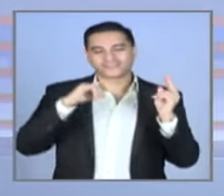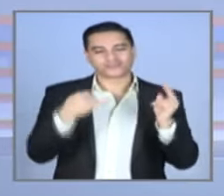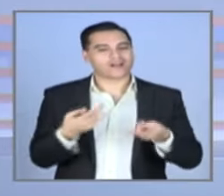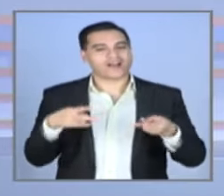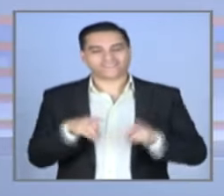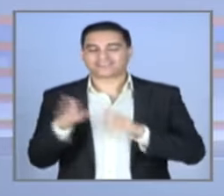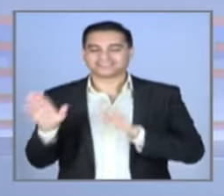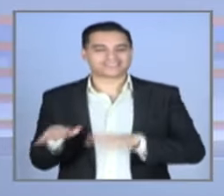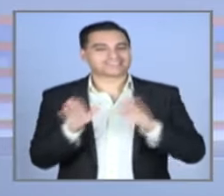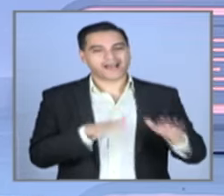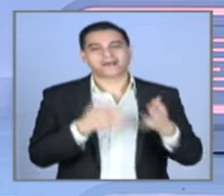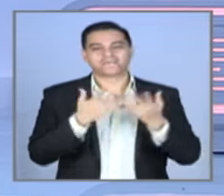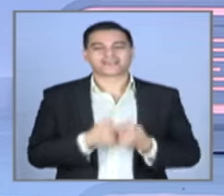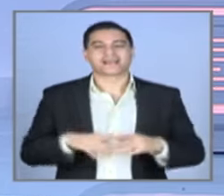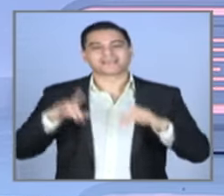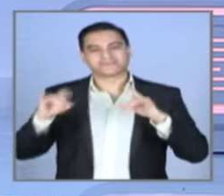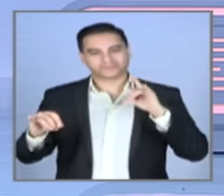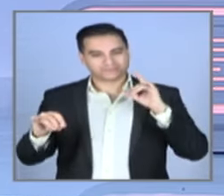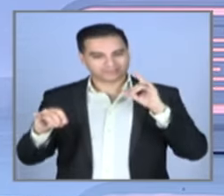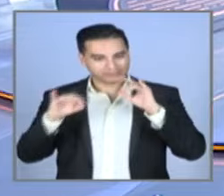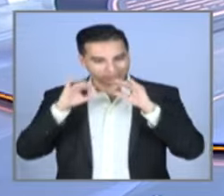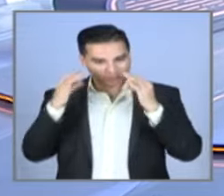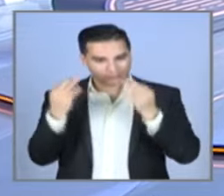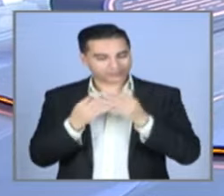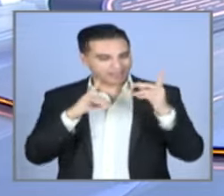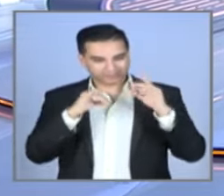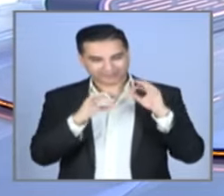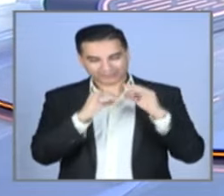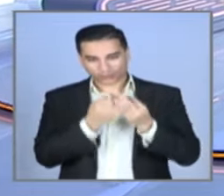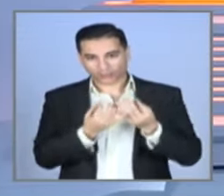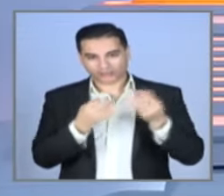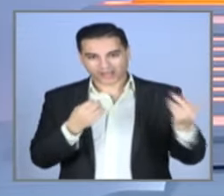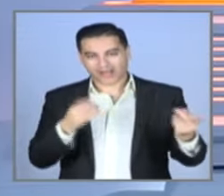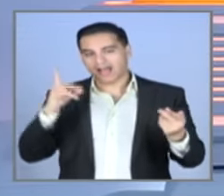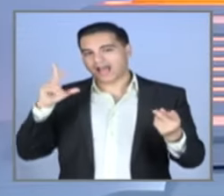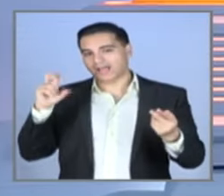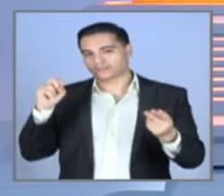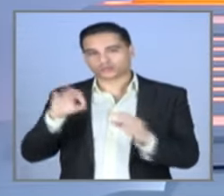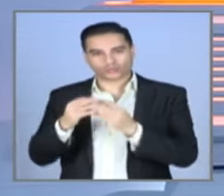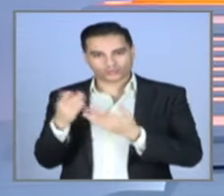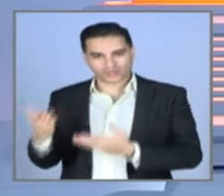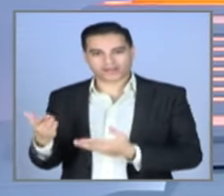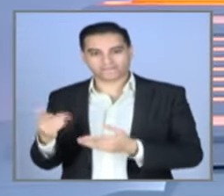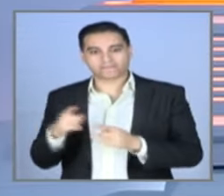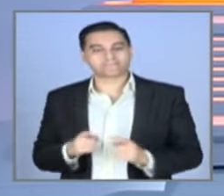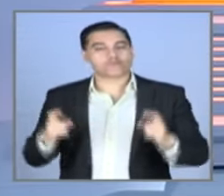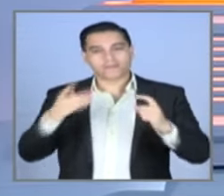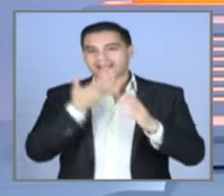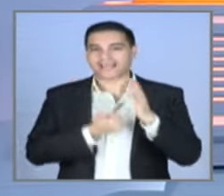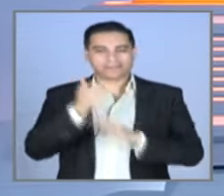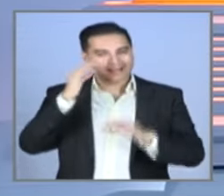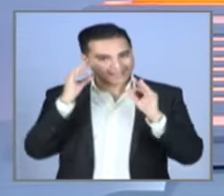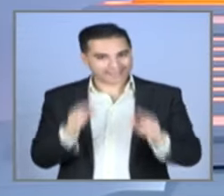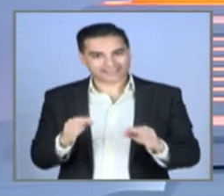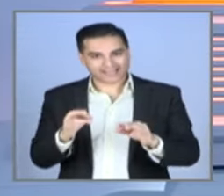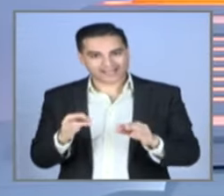رجعت الجوكر. 50 عيلة غانم، 25 عيلة عبد الباقي. مباراة جميلة